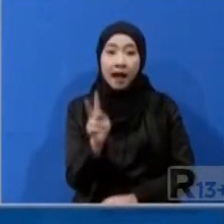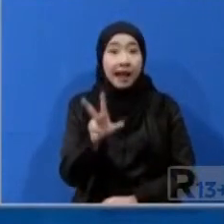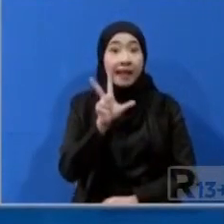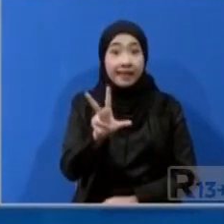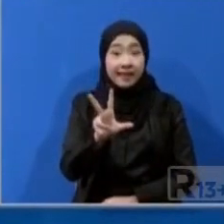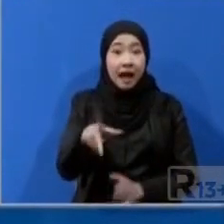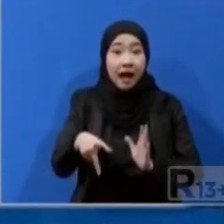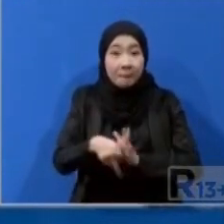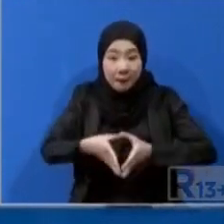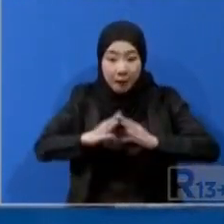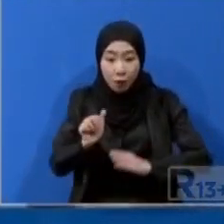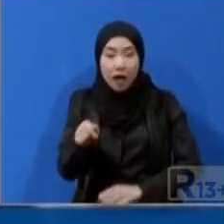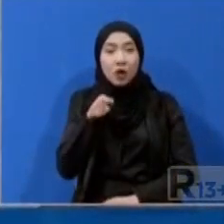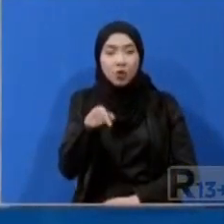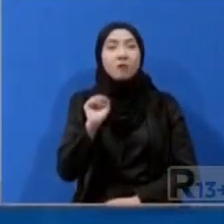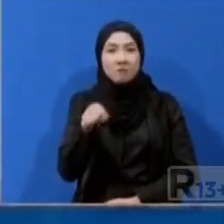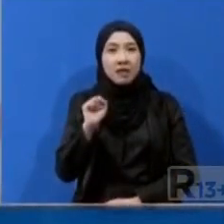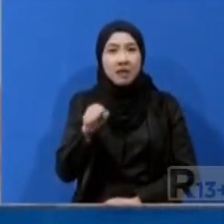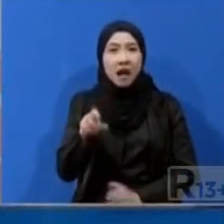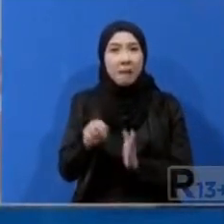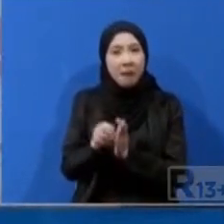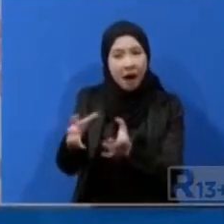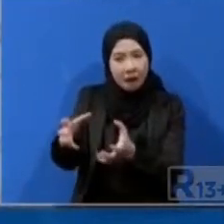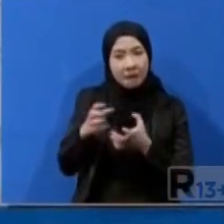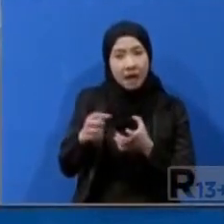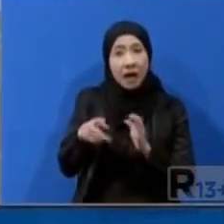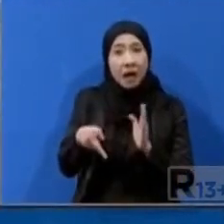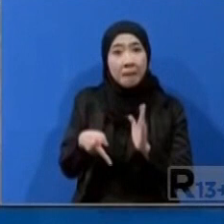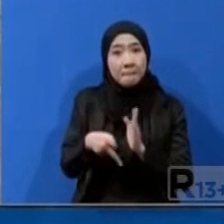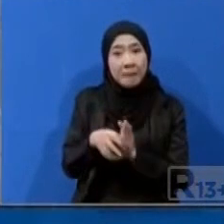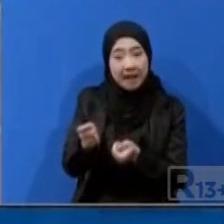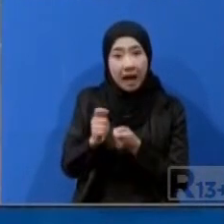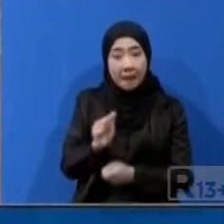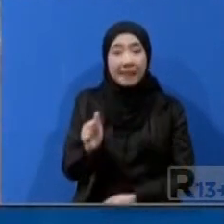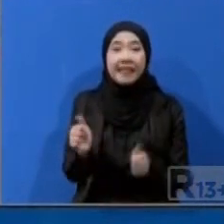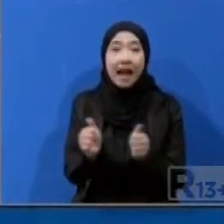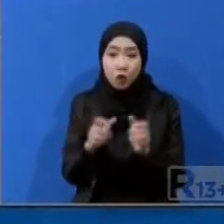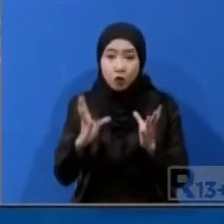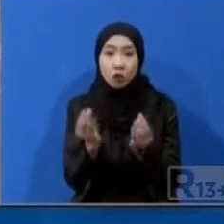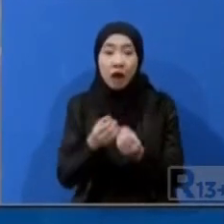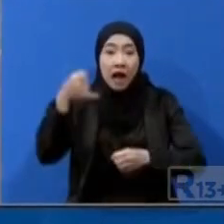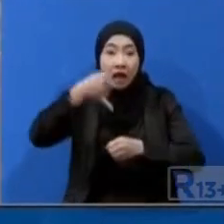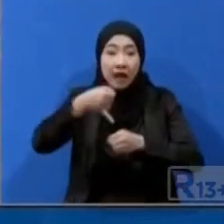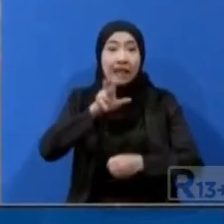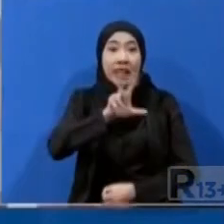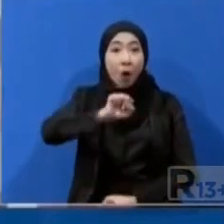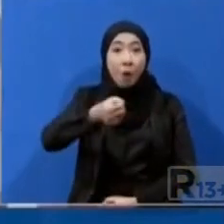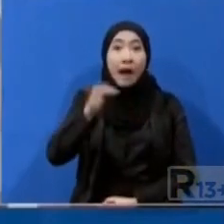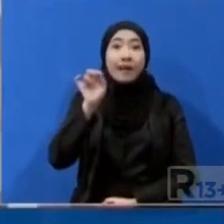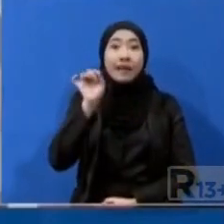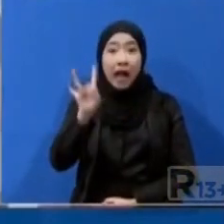pembangunan 3 proyek ini diharapkan bisa meraup pendapatan dari pihak swasta dengan total investasi kurang lebih 3,8 triliun